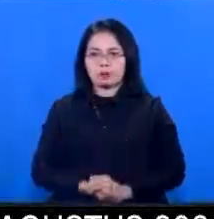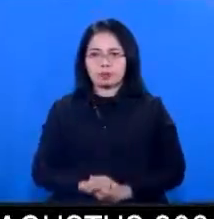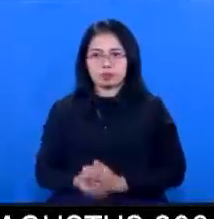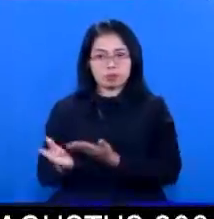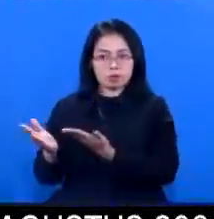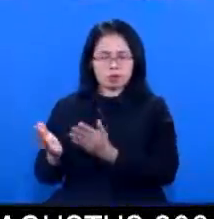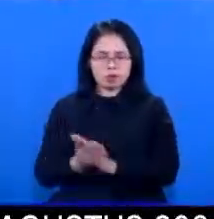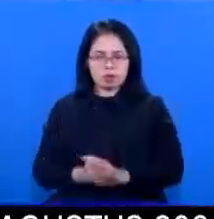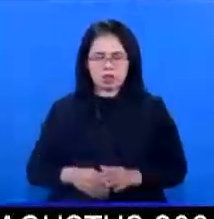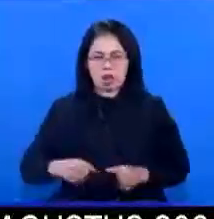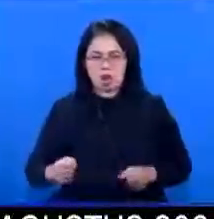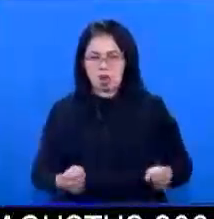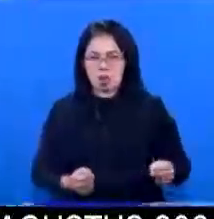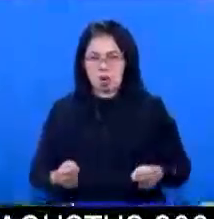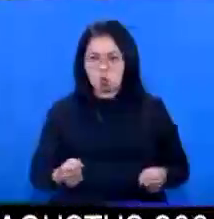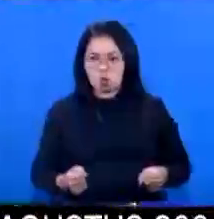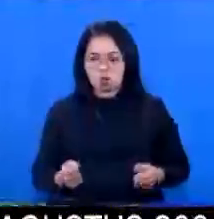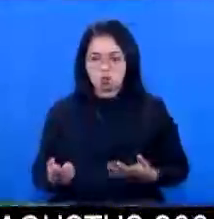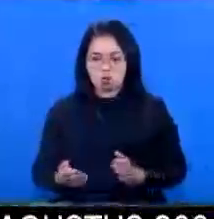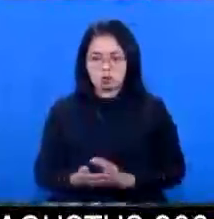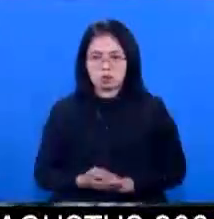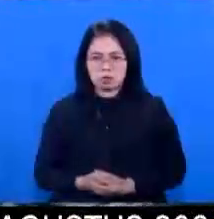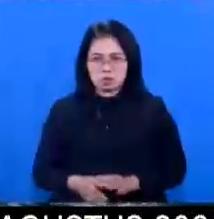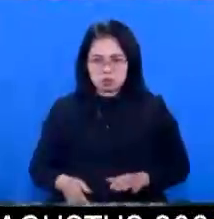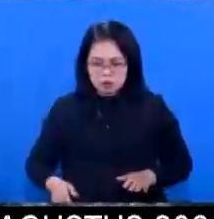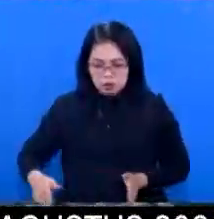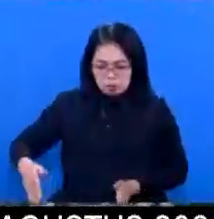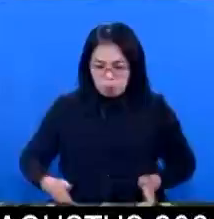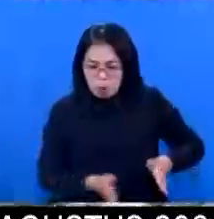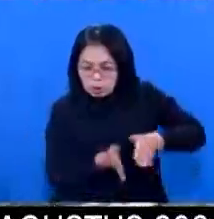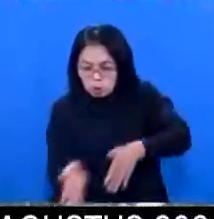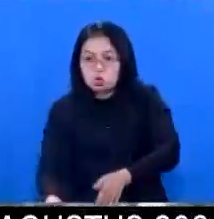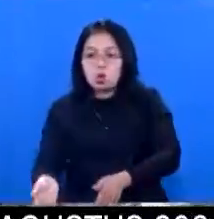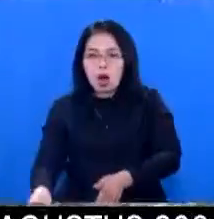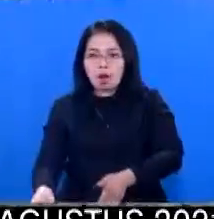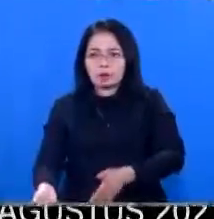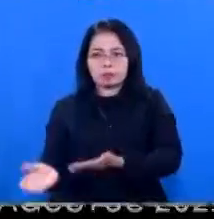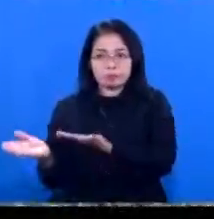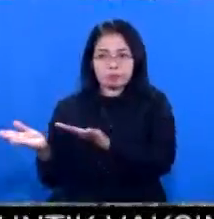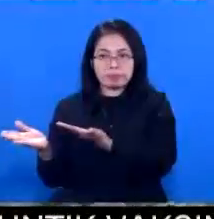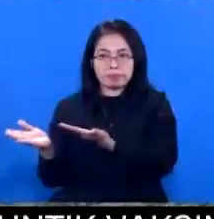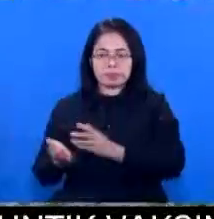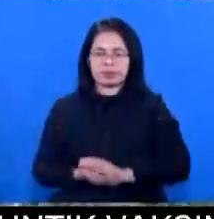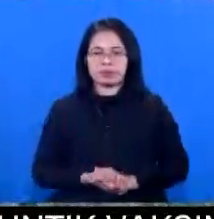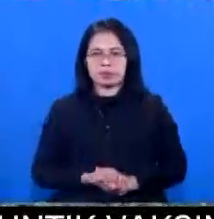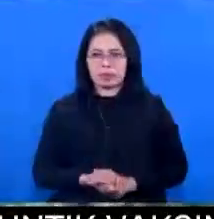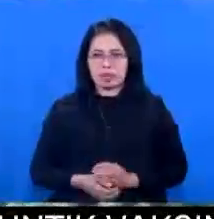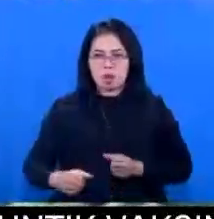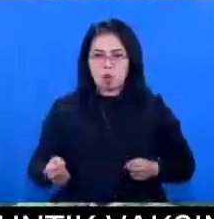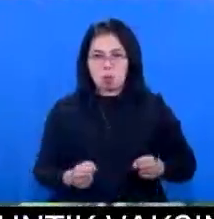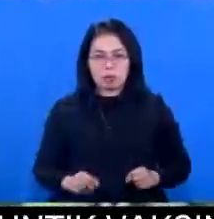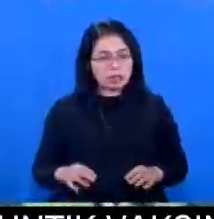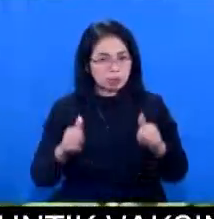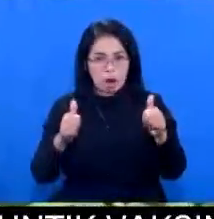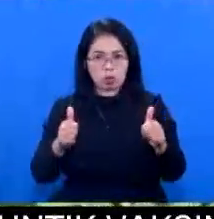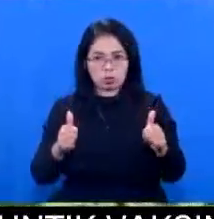Keberadaan mobil SUV berwarna putih ini di dasar sungai menarik perhatian warga yang melintas di jembatan. Mobil terlihat masih utuh,